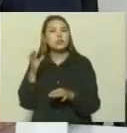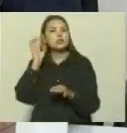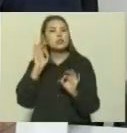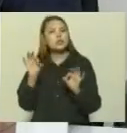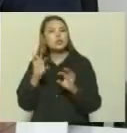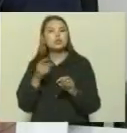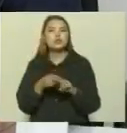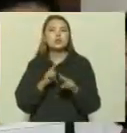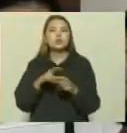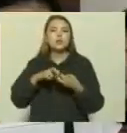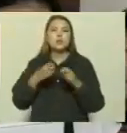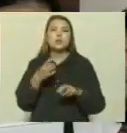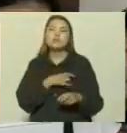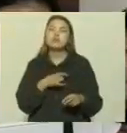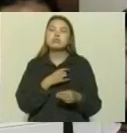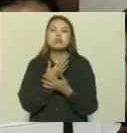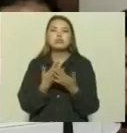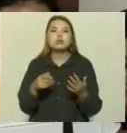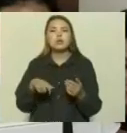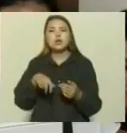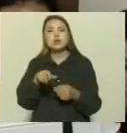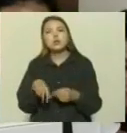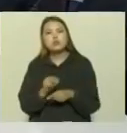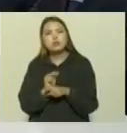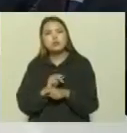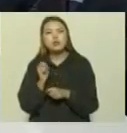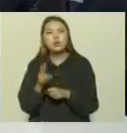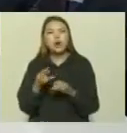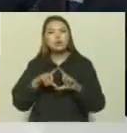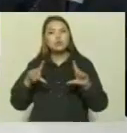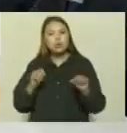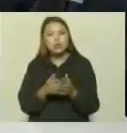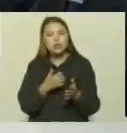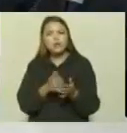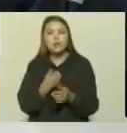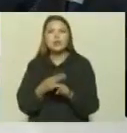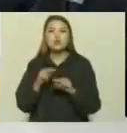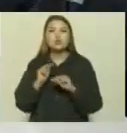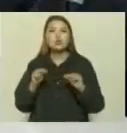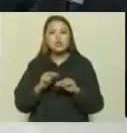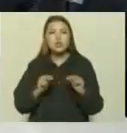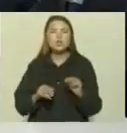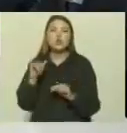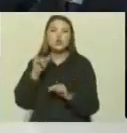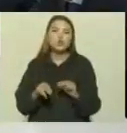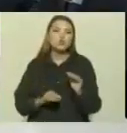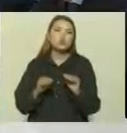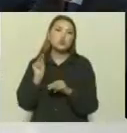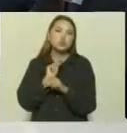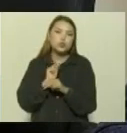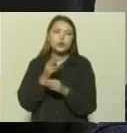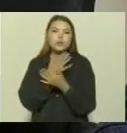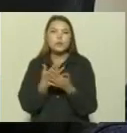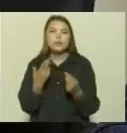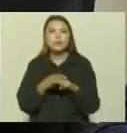наличие проблемных вопросов, таких как ремонт дорог, безработица, дефицит школ и повышение квалификации учителей, привлечение медицинских